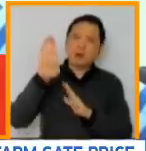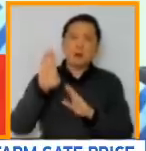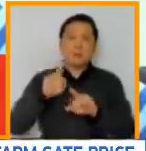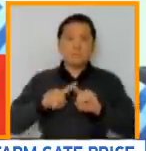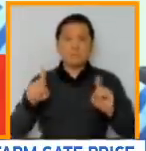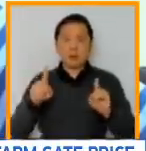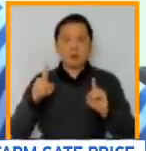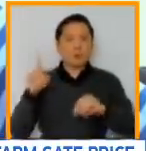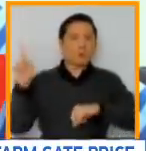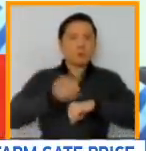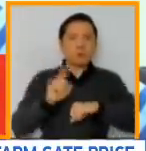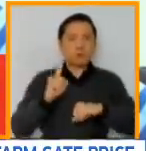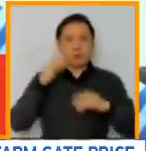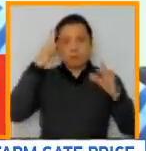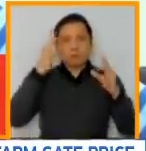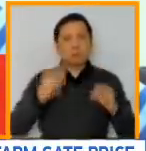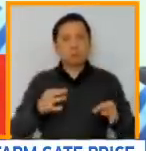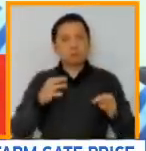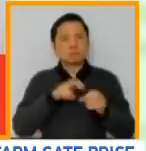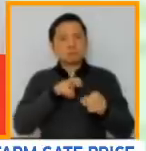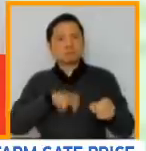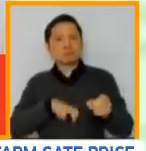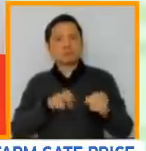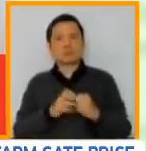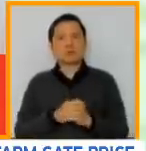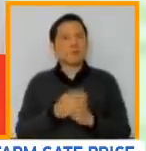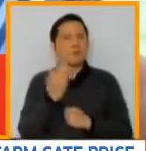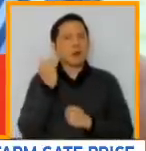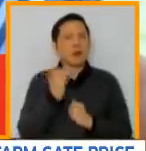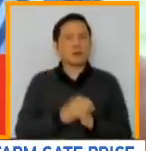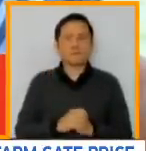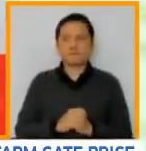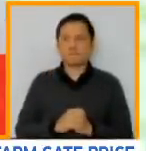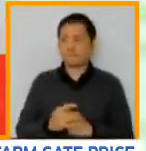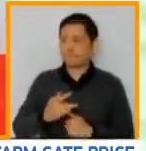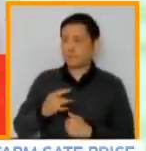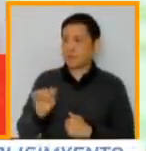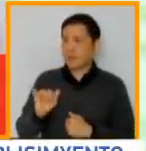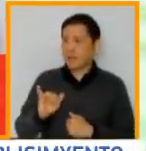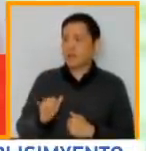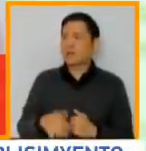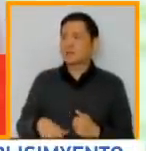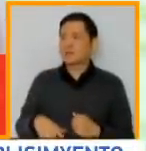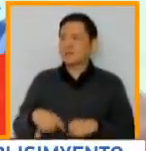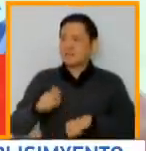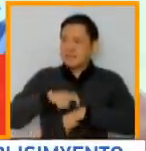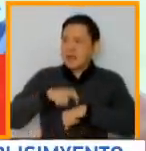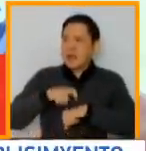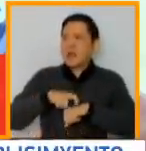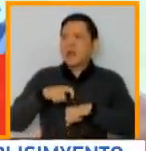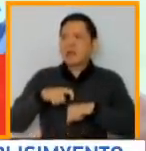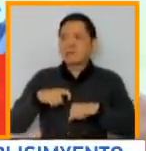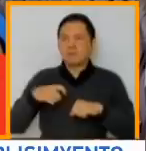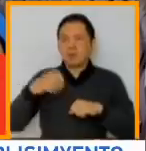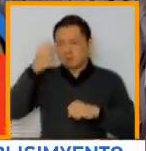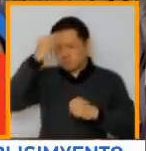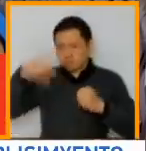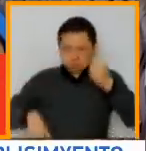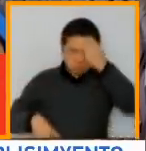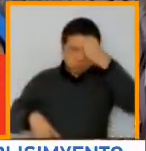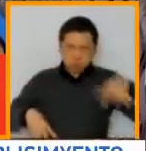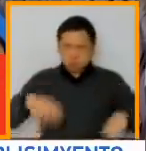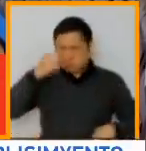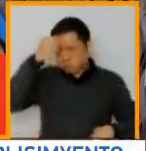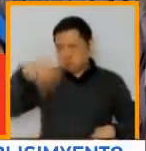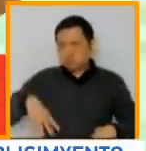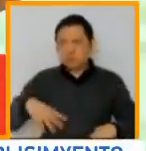was the right time to start the journey of unlearning. Prior to that, mga dalawang dekada akong kayod ng kayod. Siyempre,